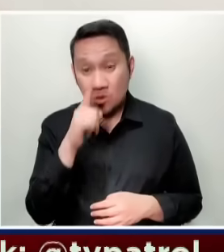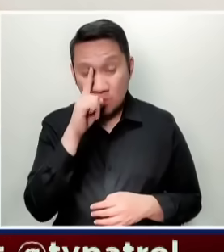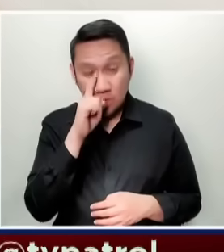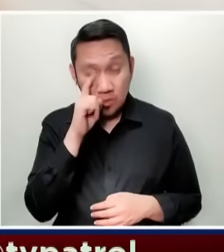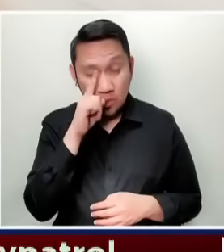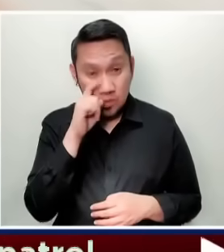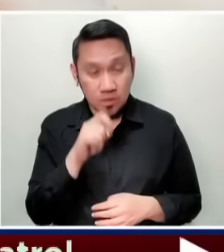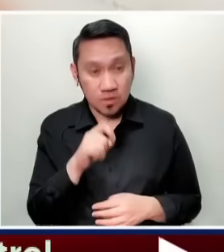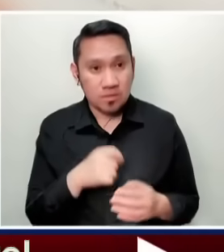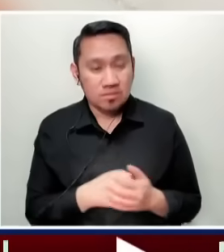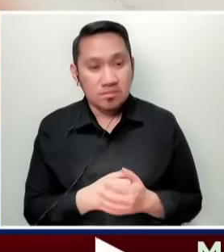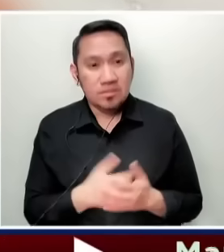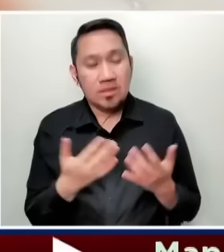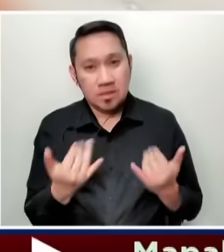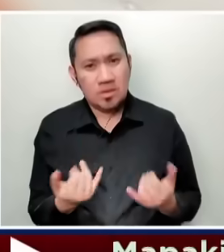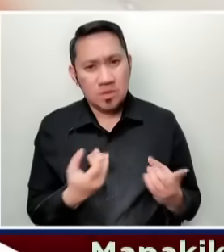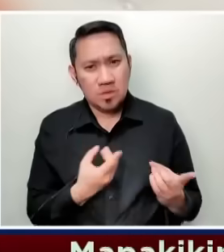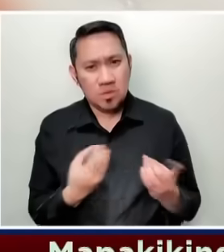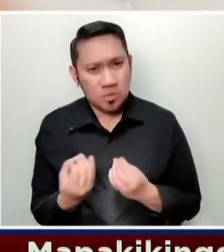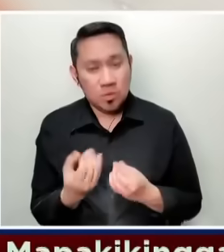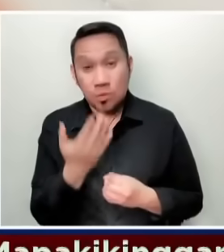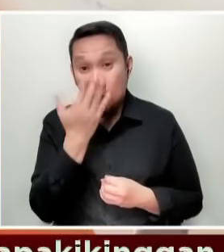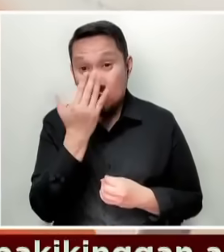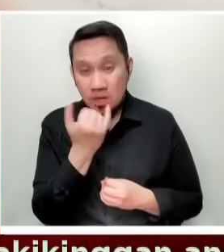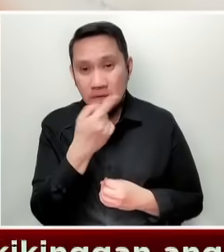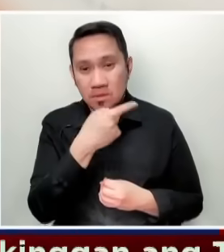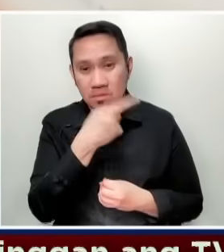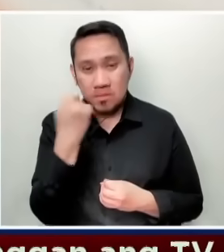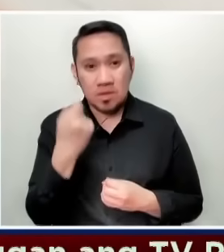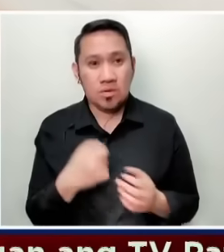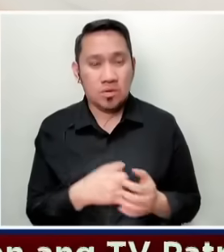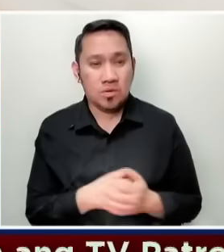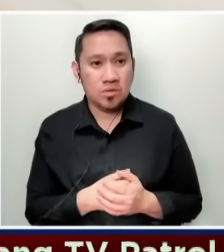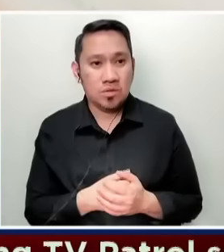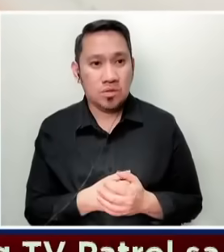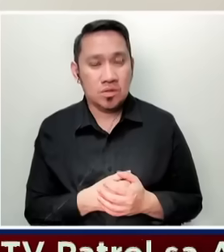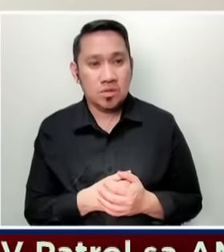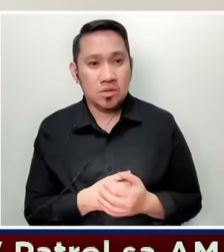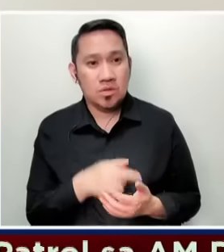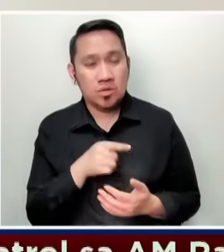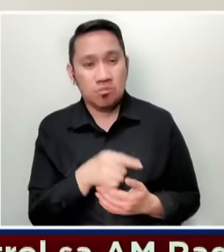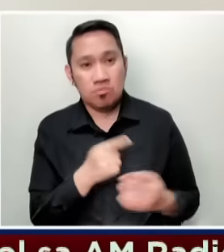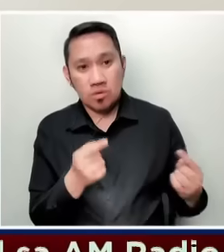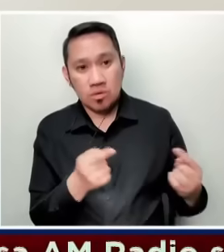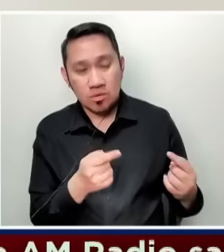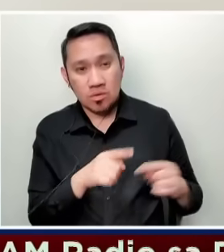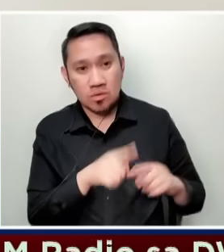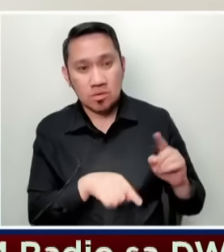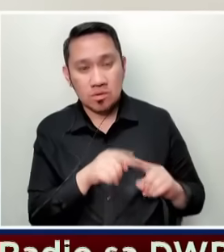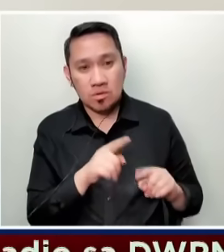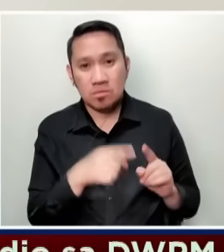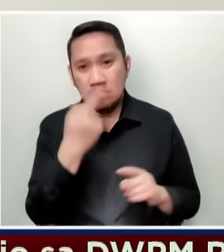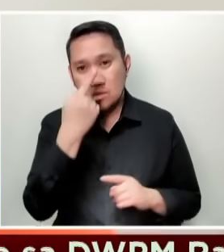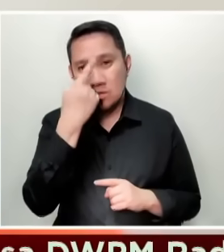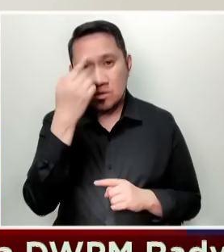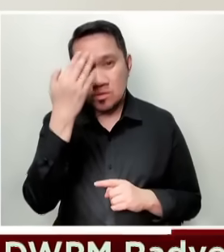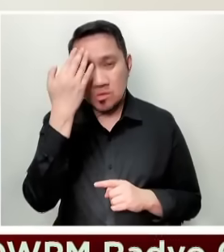sa krimen. Nagawa lang umano niya ito para takutin ang nakaalitang kasama. Hindi ko alam, bumalik, biglang